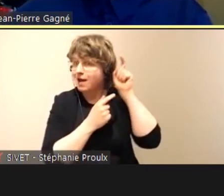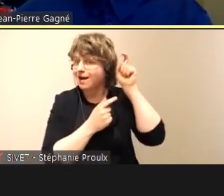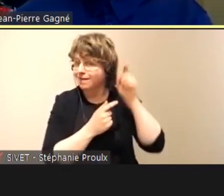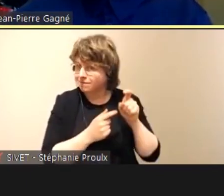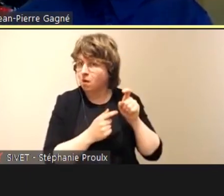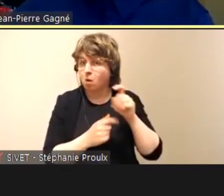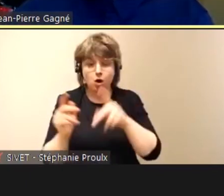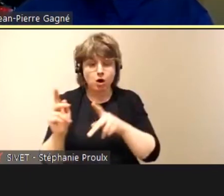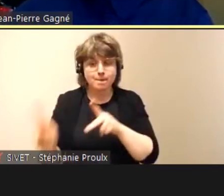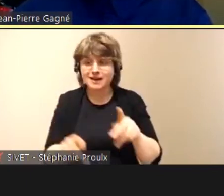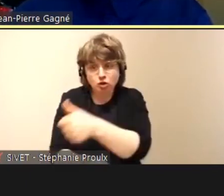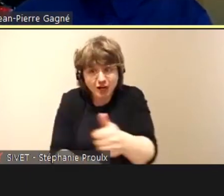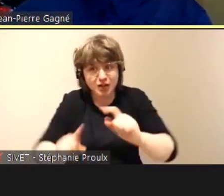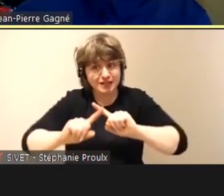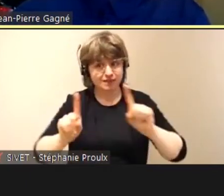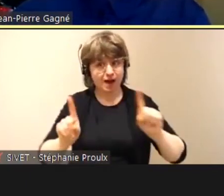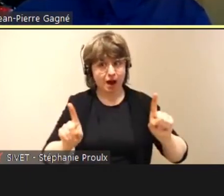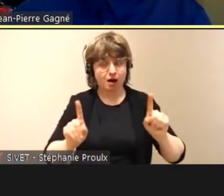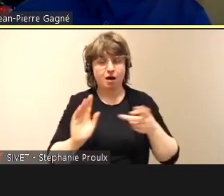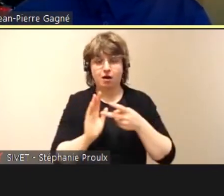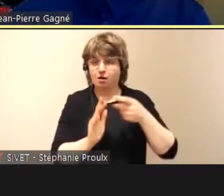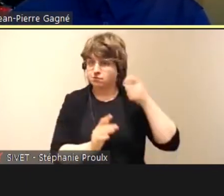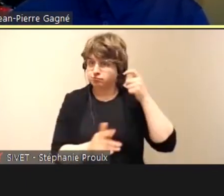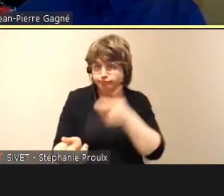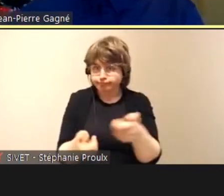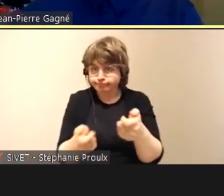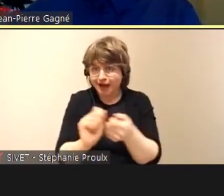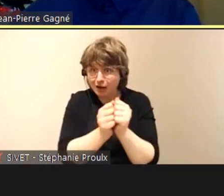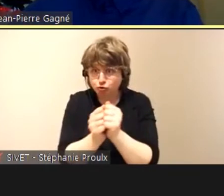ajustées pour chaque personne. Alors, chaque personne doit avoir